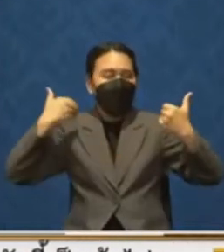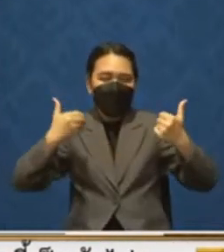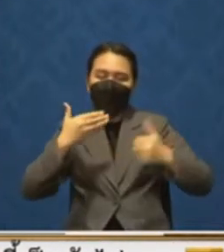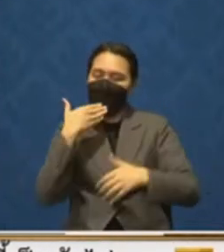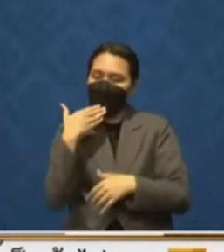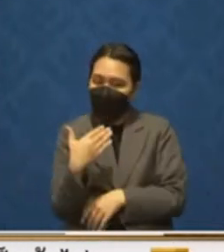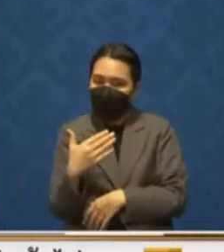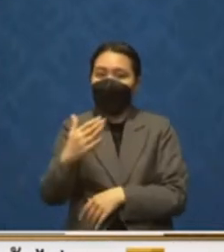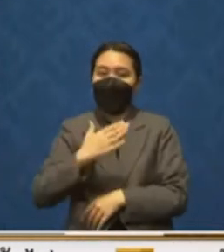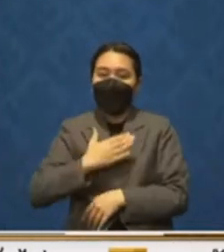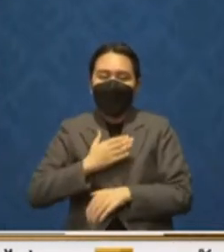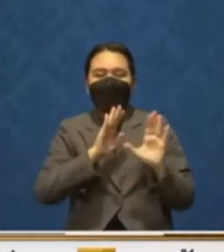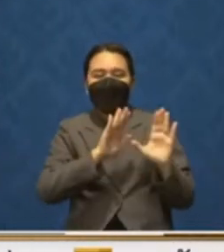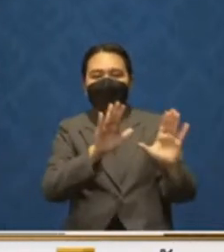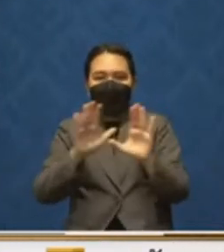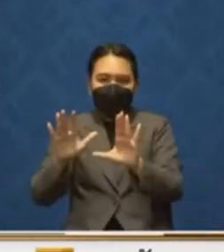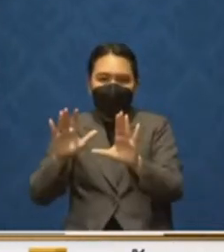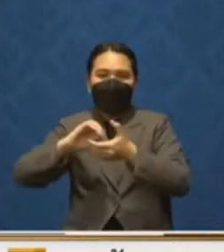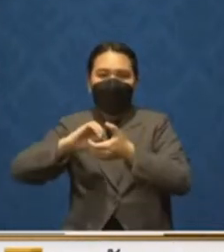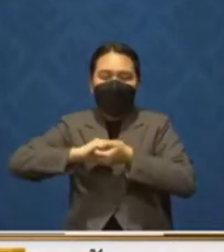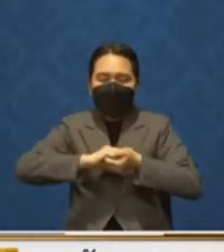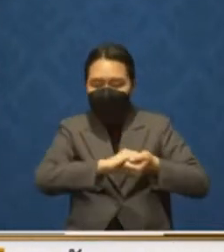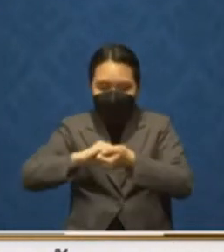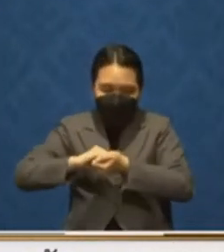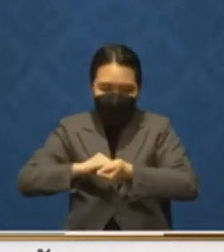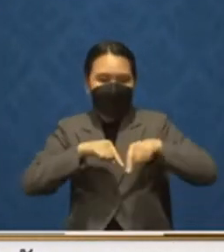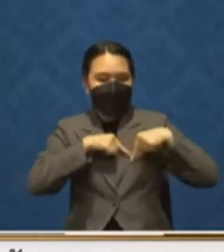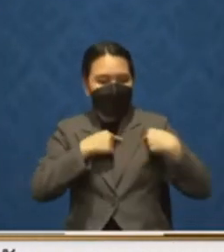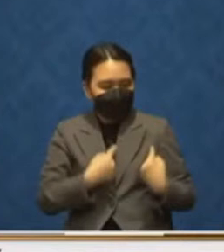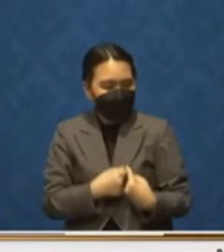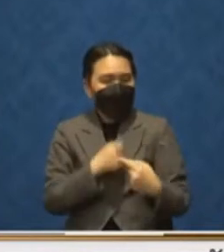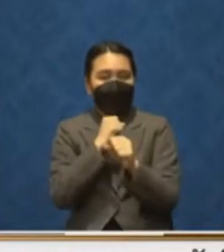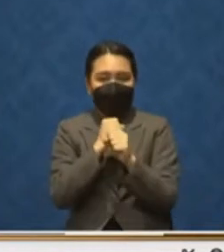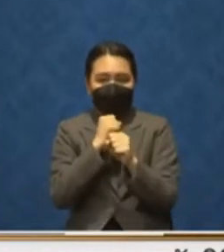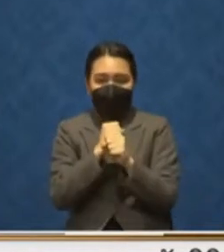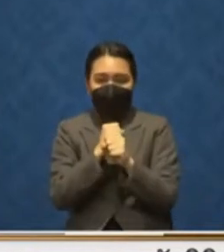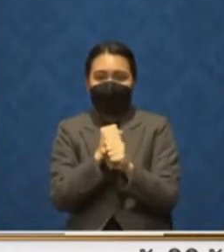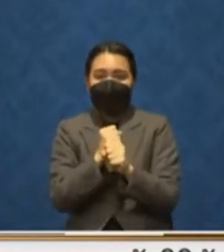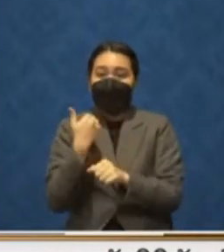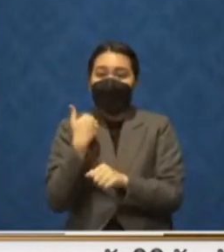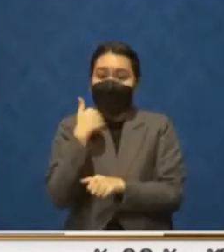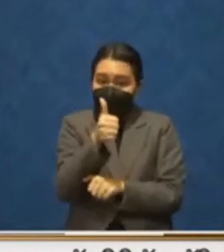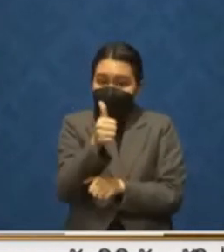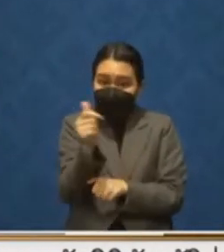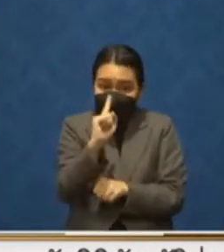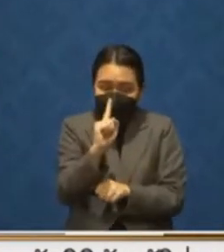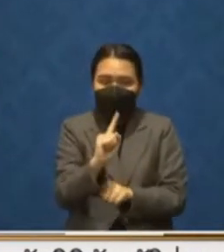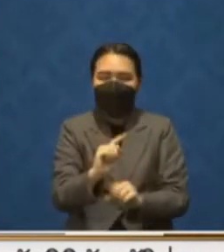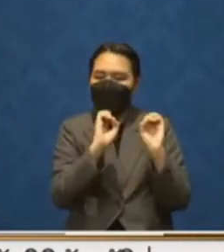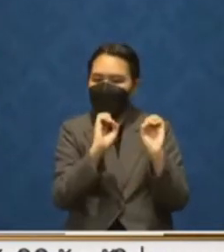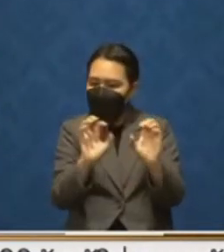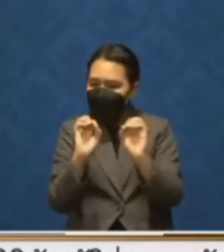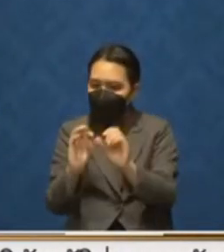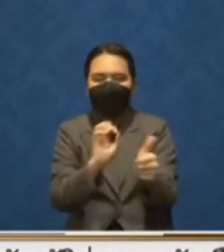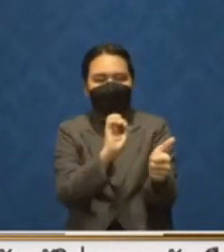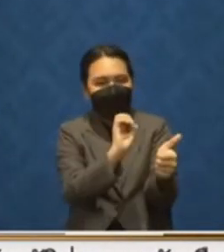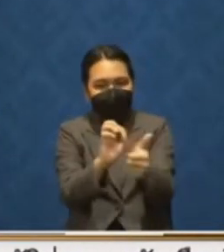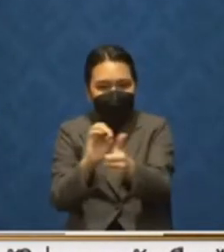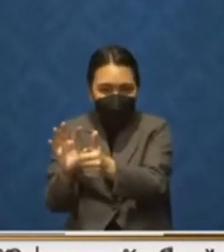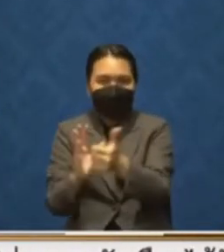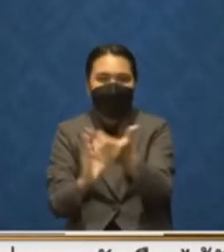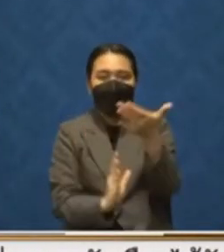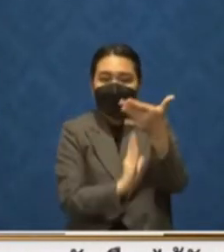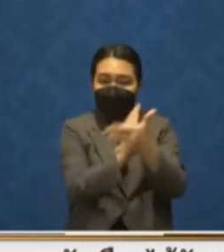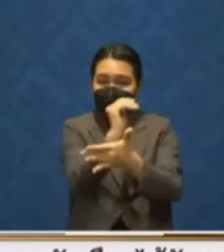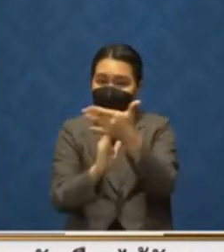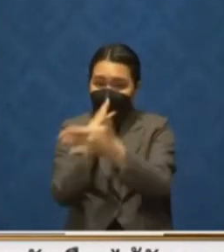เดียวคือความร่วมมือความตั้งใจในการทำงานอะไรดีสอนกันบอกกันแน่กันแต่มันจะได้สำเร็จและ